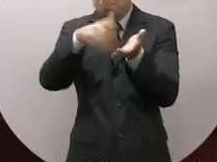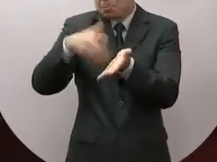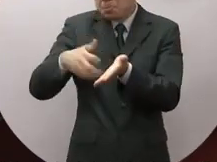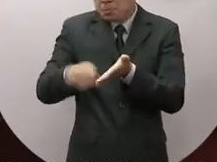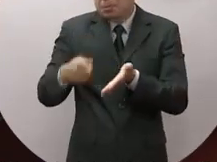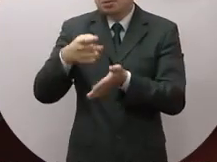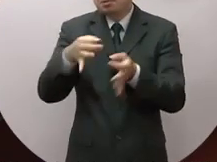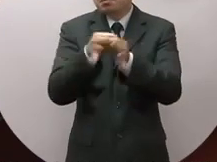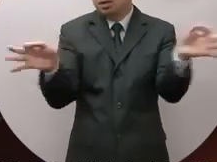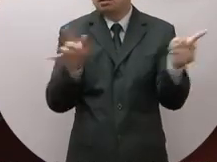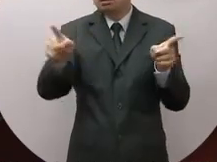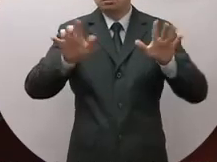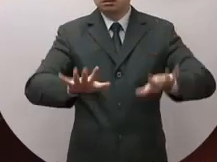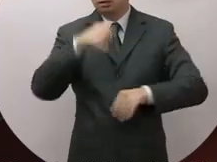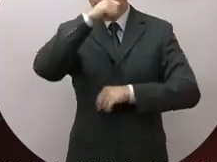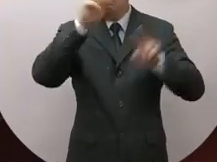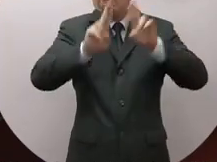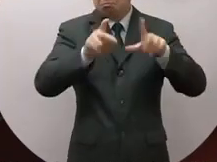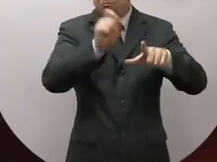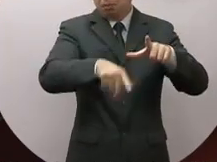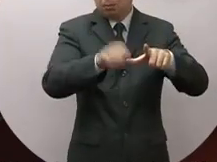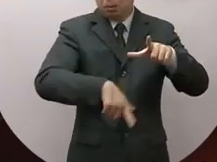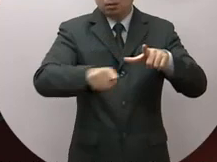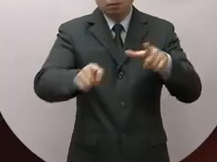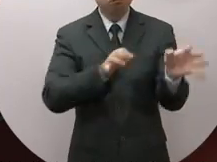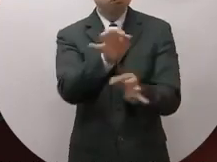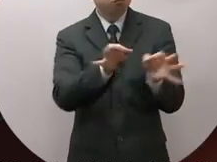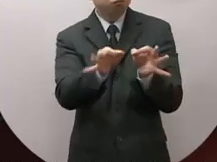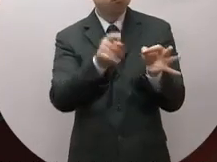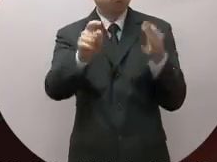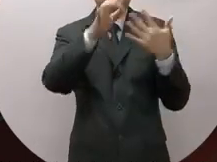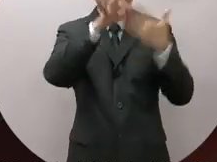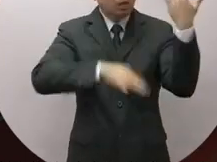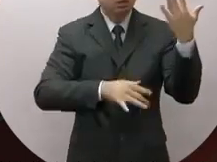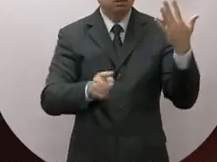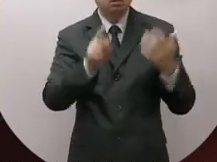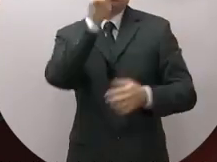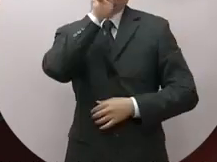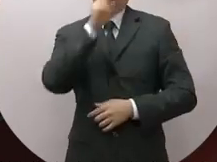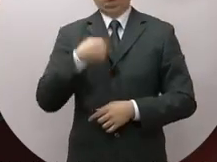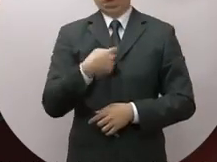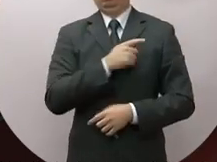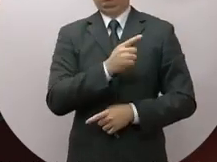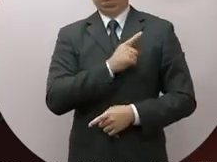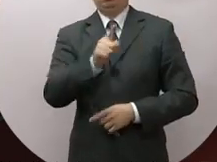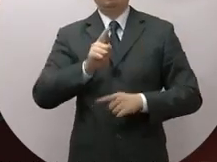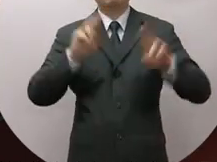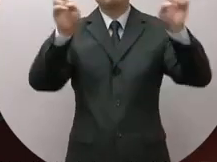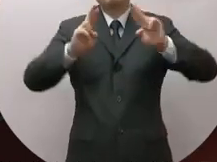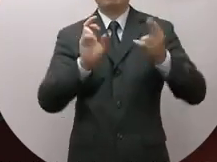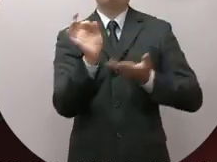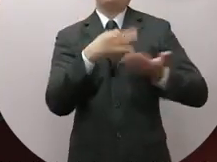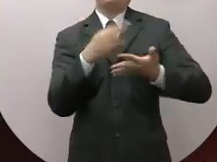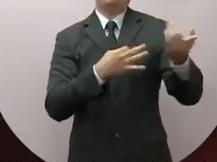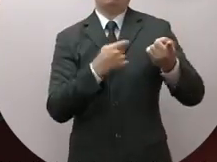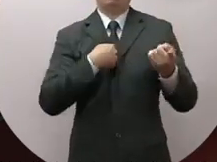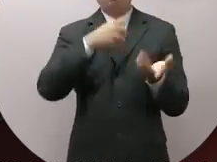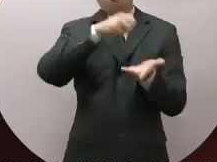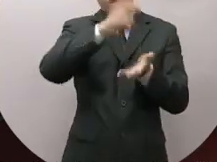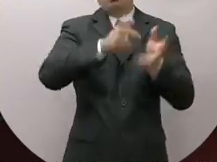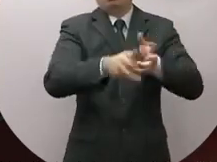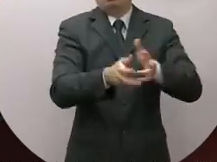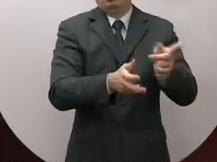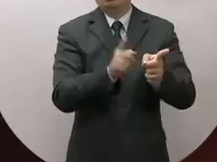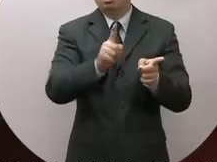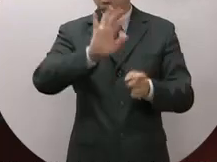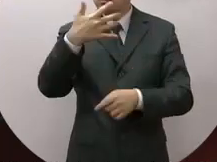台电的营业规则明白的把这个自己视为是一个制造商，他在卖电，他在发电，他也忘了他是